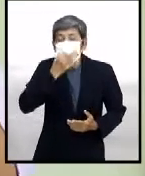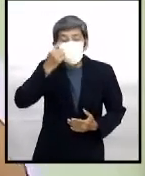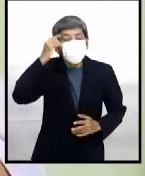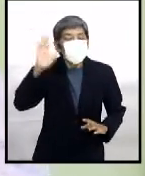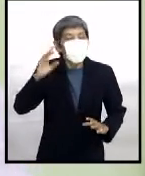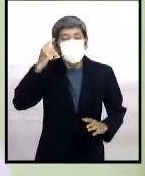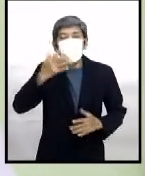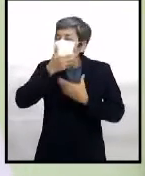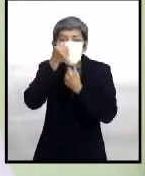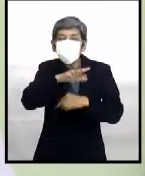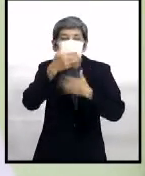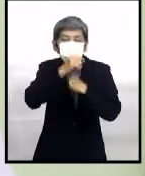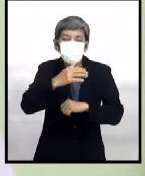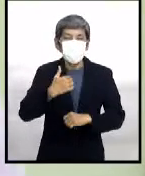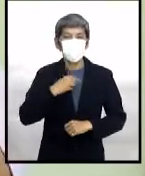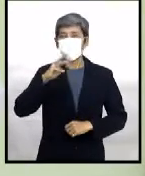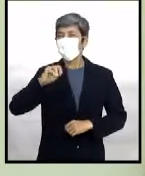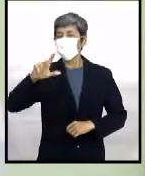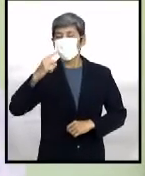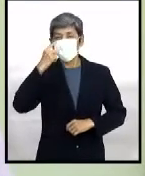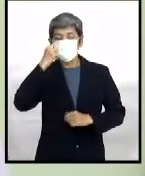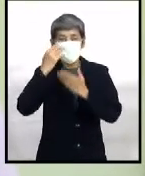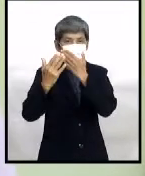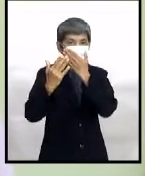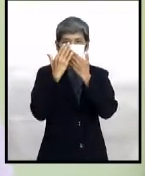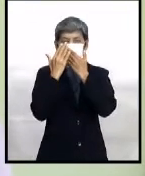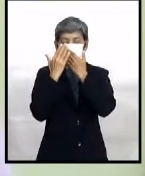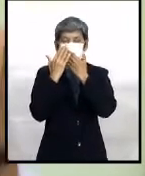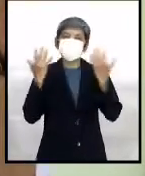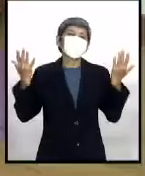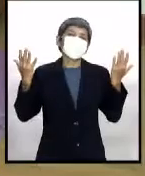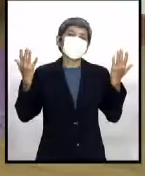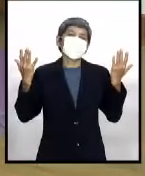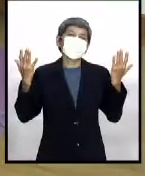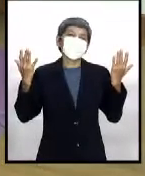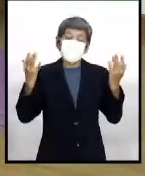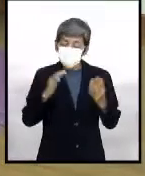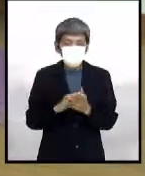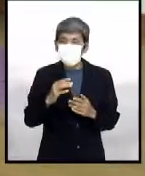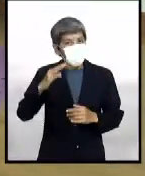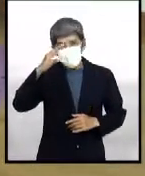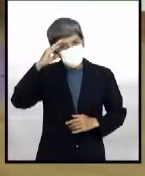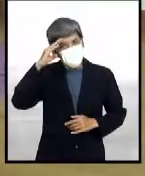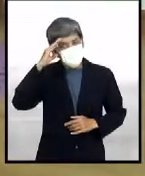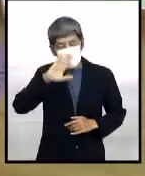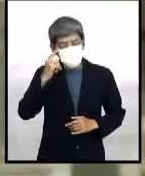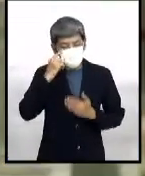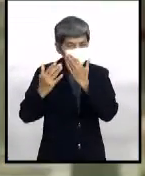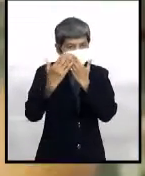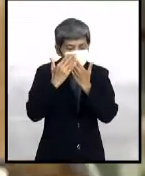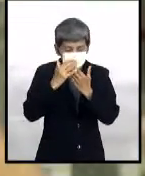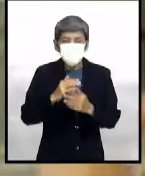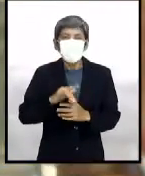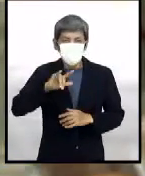ชีพอื่นไม่รู้จักด้วยไม่สนใจด้วยจนกระทั่งม.3สายตาสั้นจบแล้ว เป็นทหารไม่ได้ไงสายตาสั้นแต่